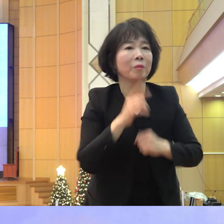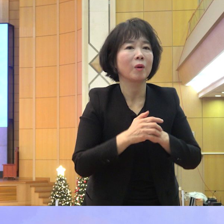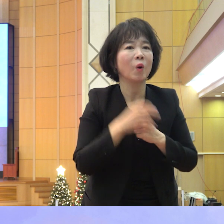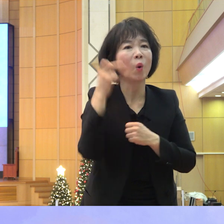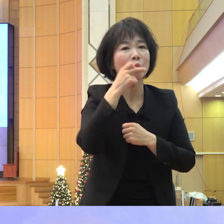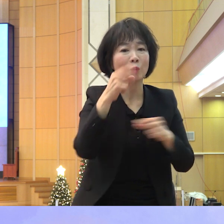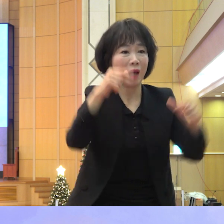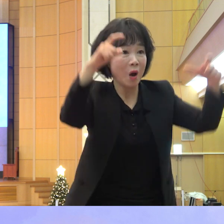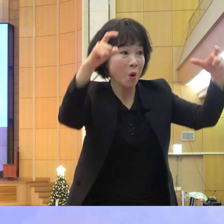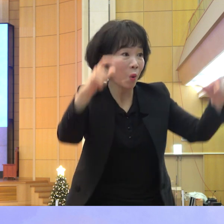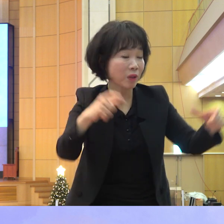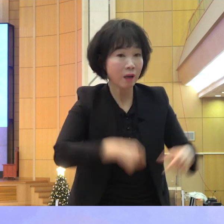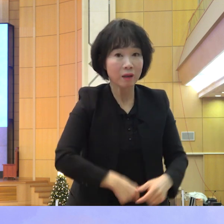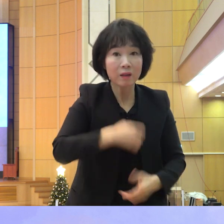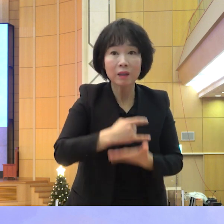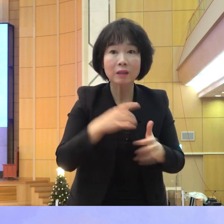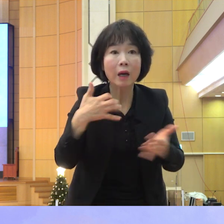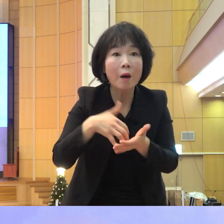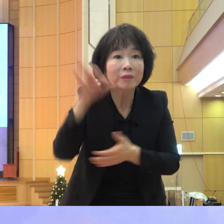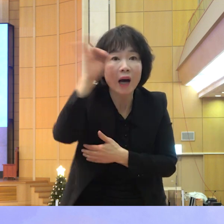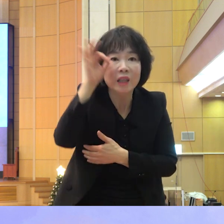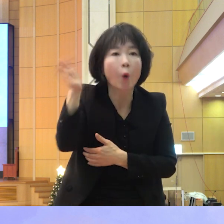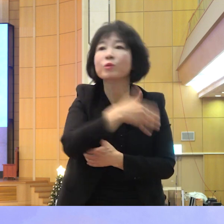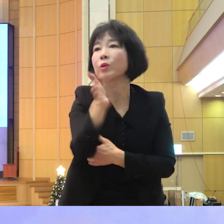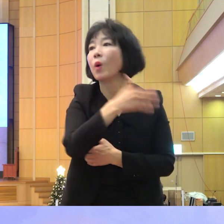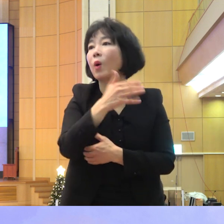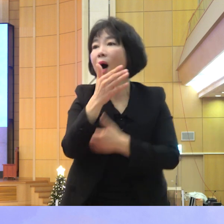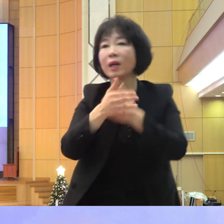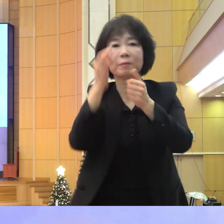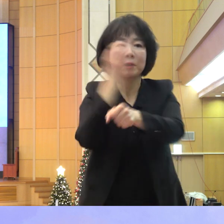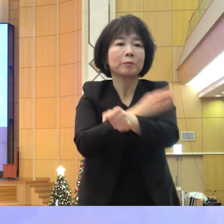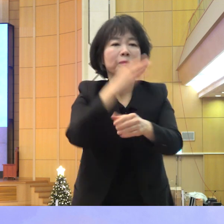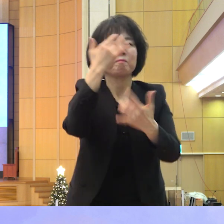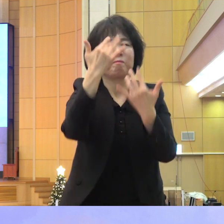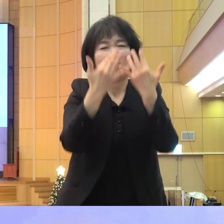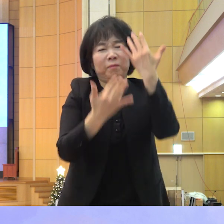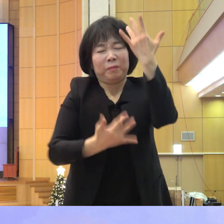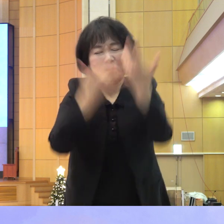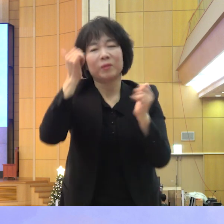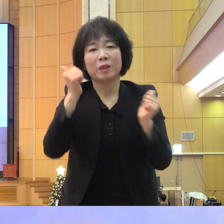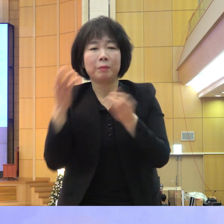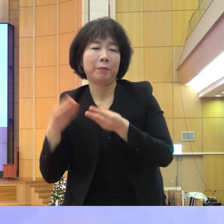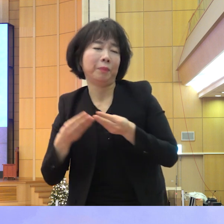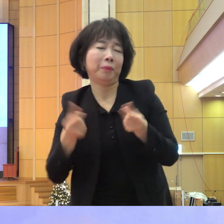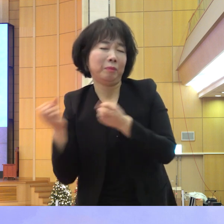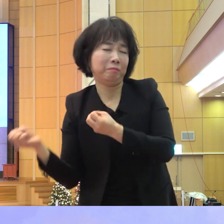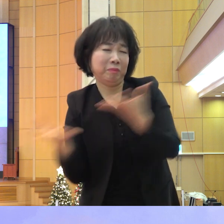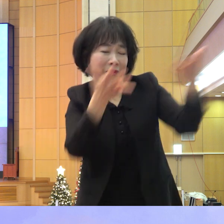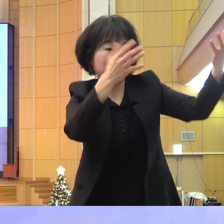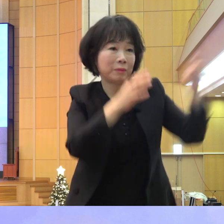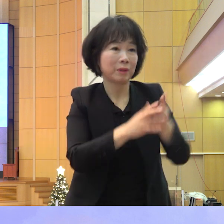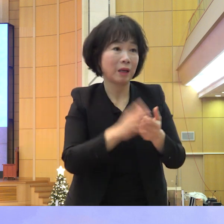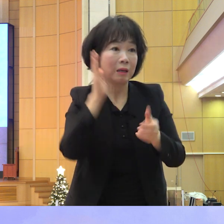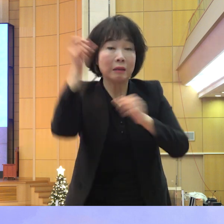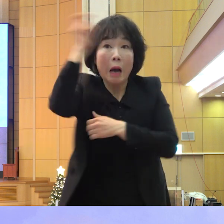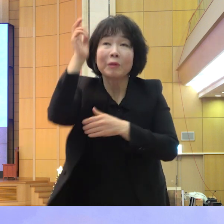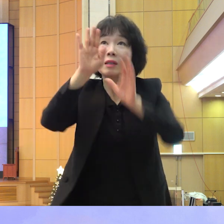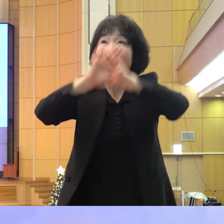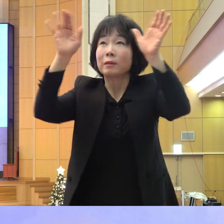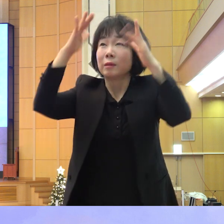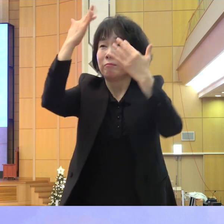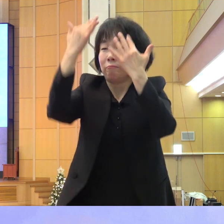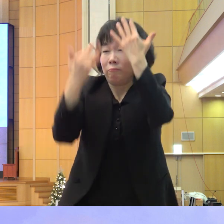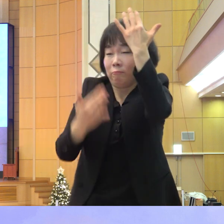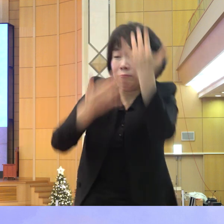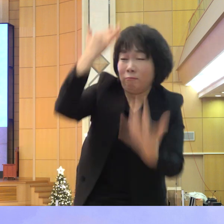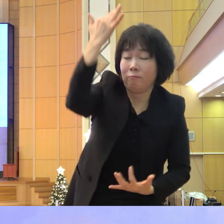소돔 고모라의 의인 10명이 없어서 하나님이 불심판을 내린 거 아니야. 하늘부터 불이 비같이 내리고 땅이 지진이